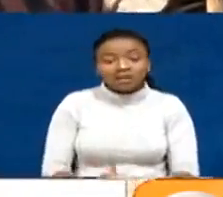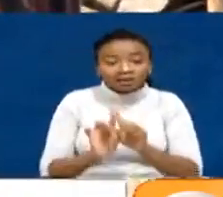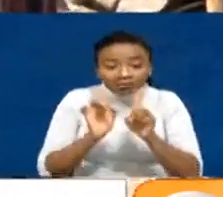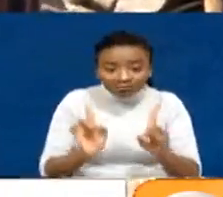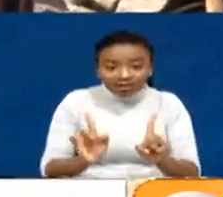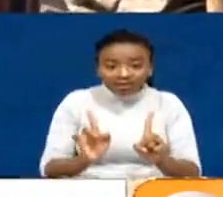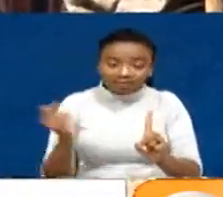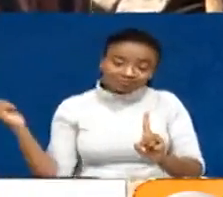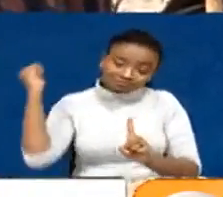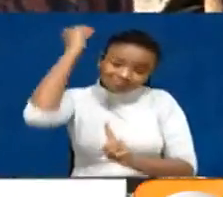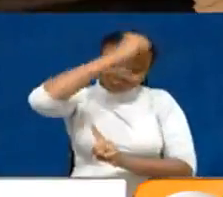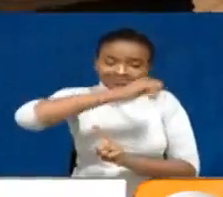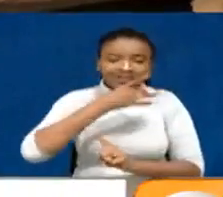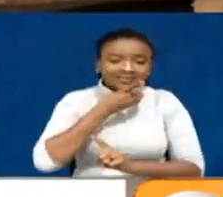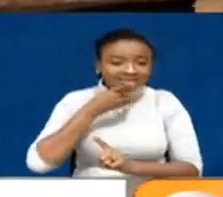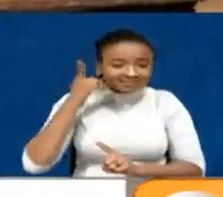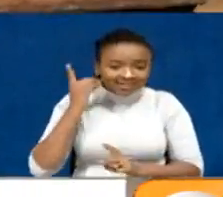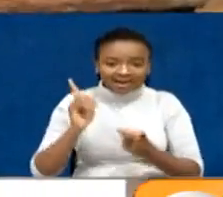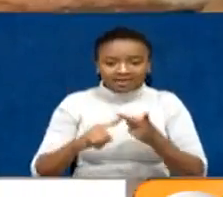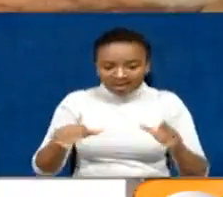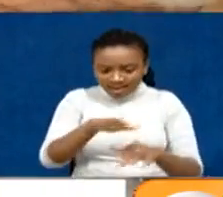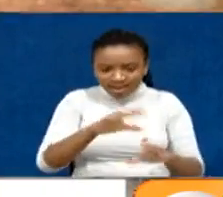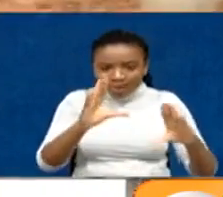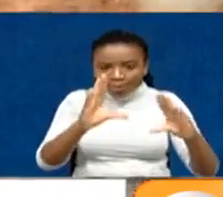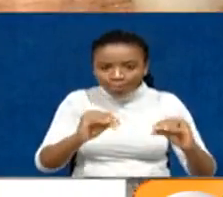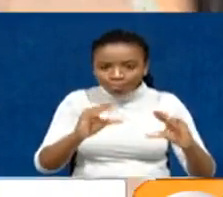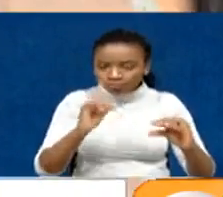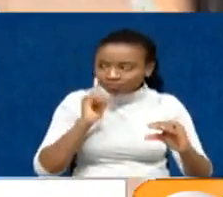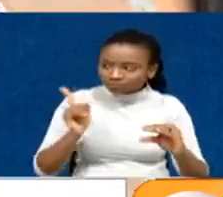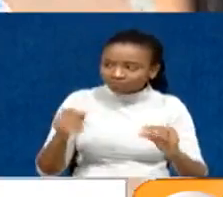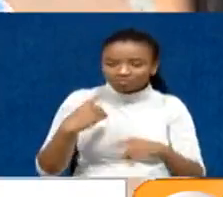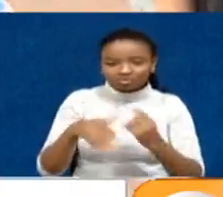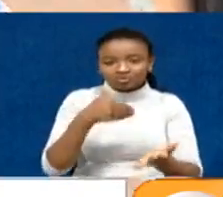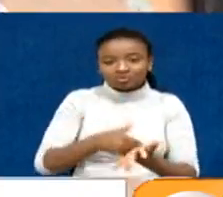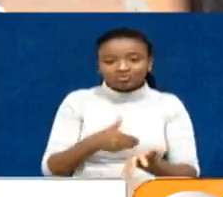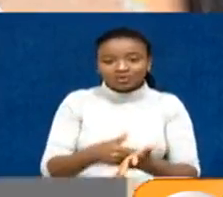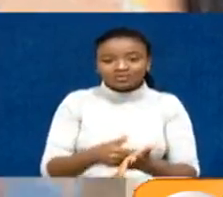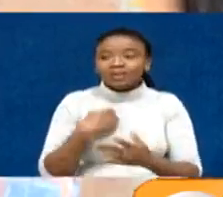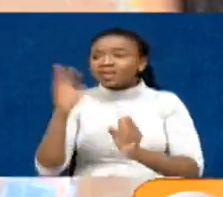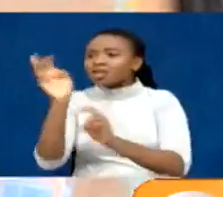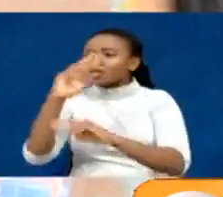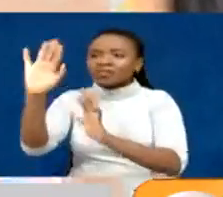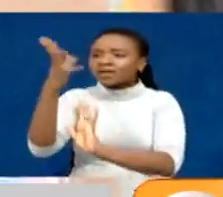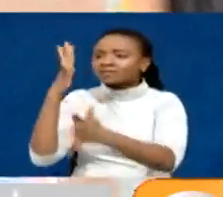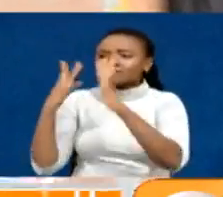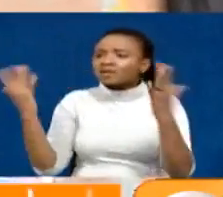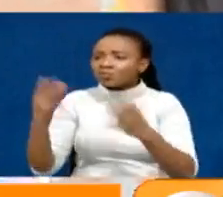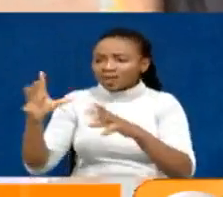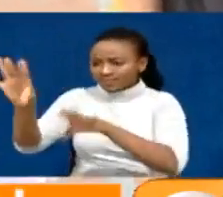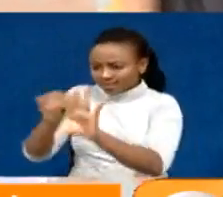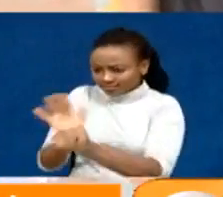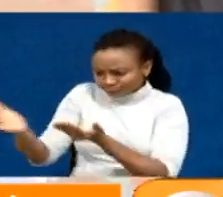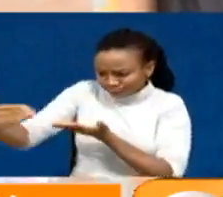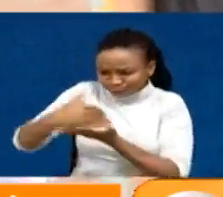Lakini kando na blanketi kukauka, malazi yake bado yameloa. Hii nilitafuta miti huko chini nikaokota, nikafunga